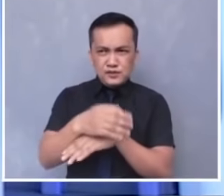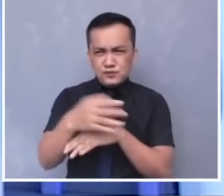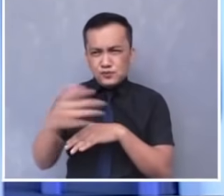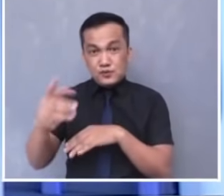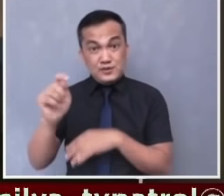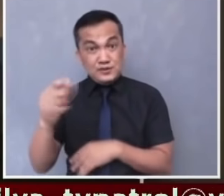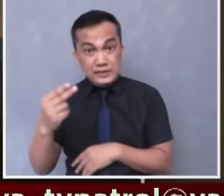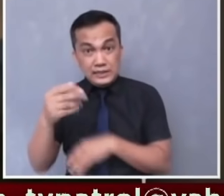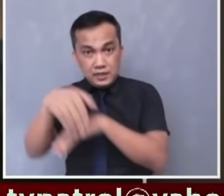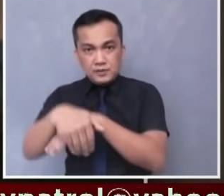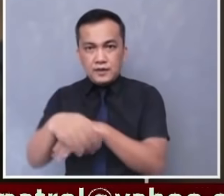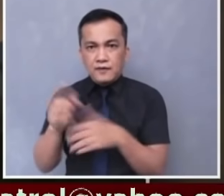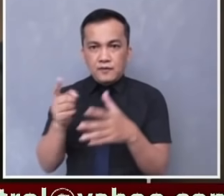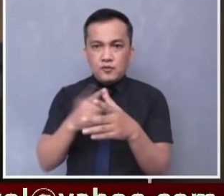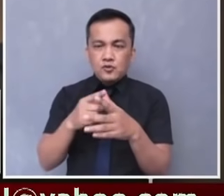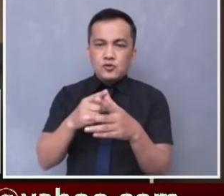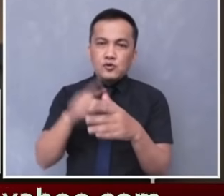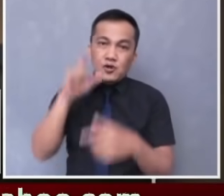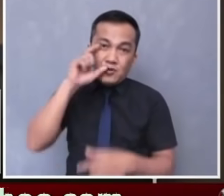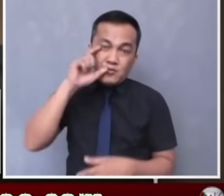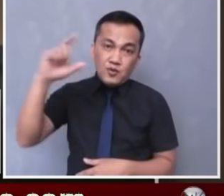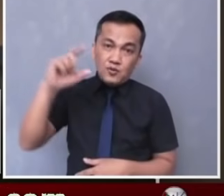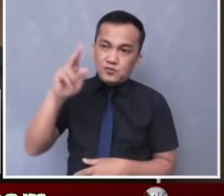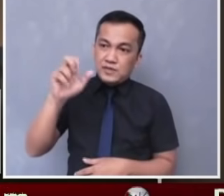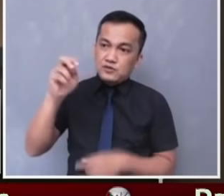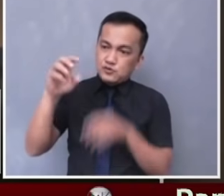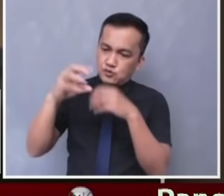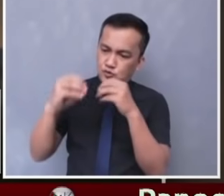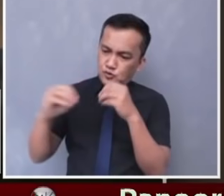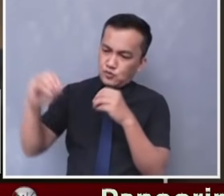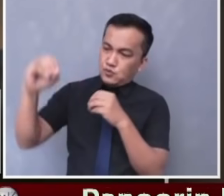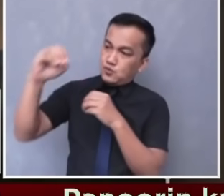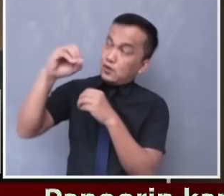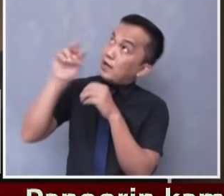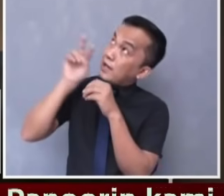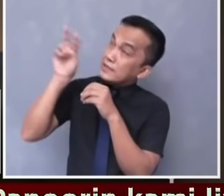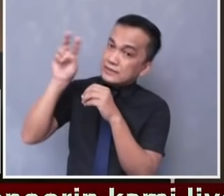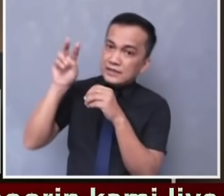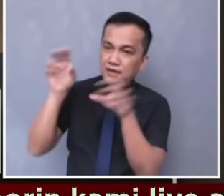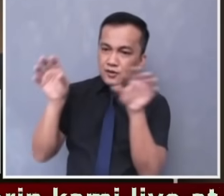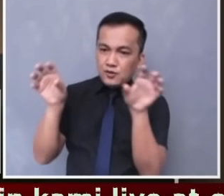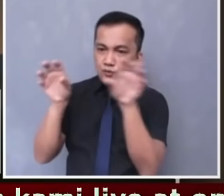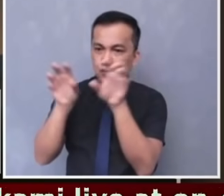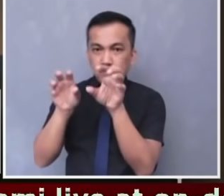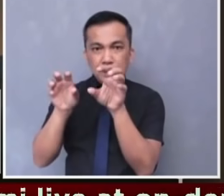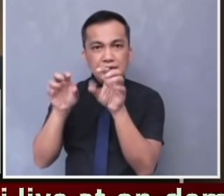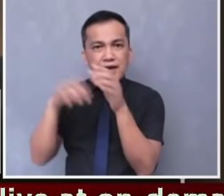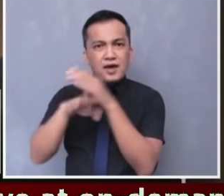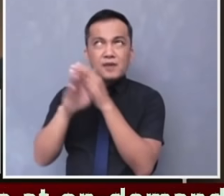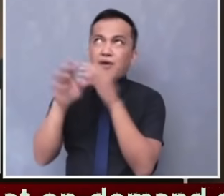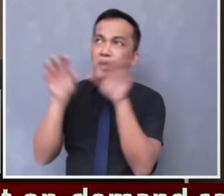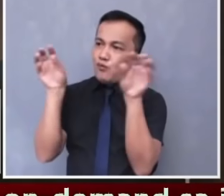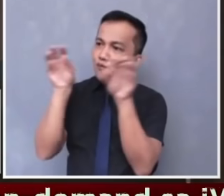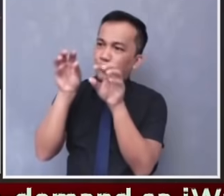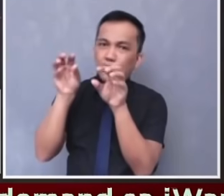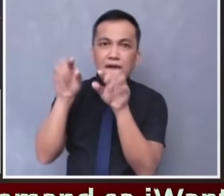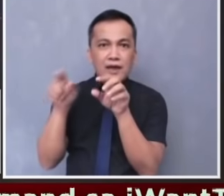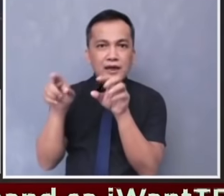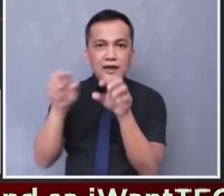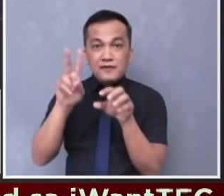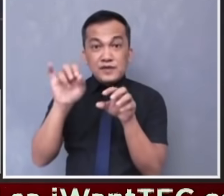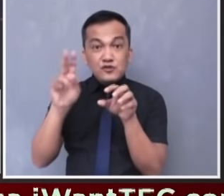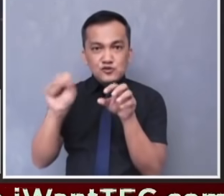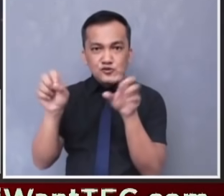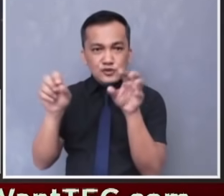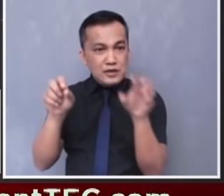ang tinatawag na Moon-Venus Conjunction, kung saan makikitang magkatabi ang dalawang heavenly bodies. Maiispatan ito sa